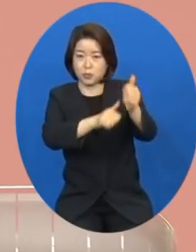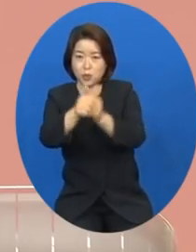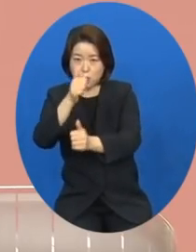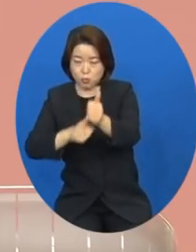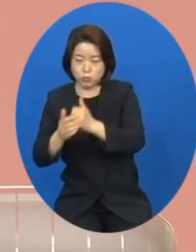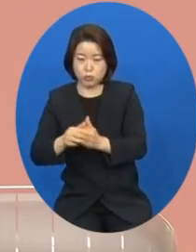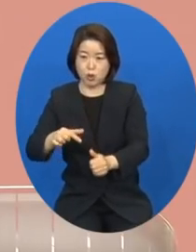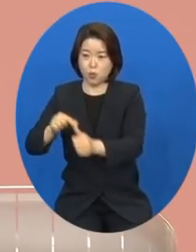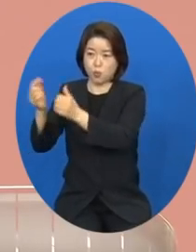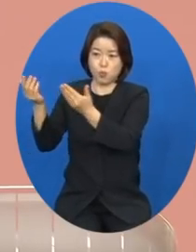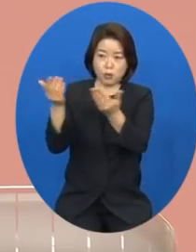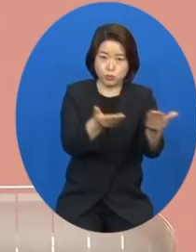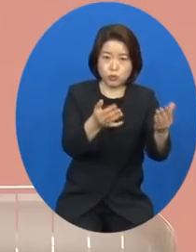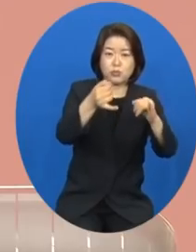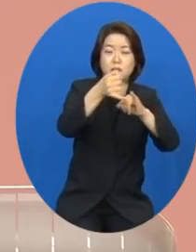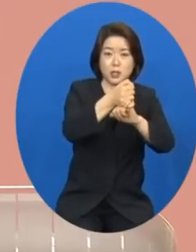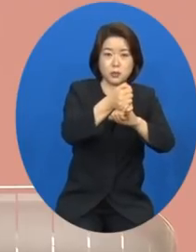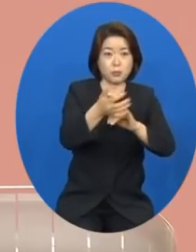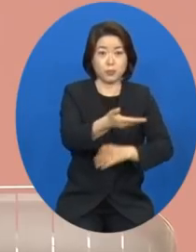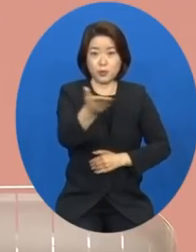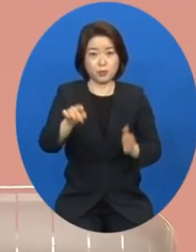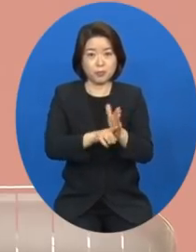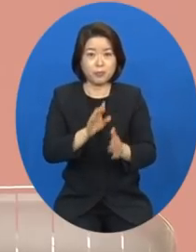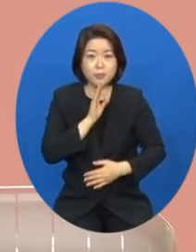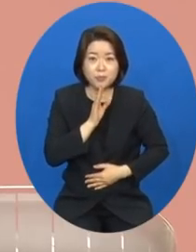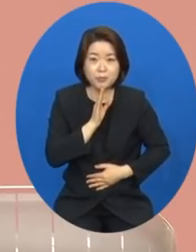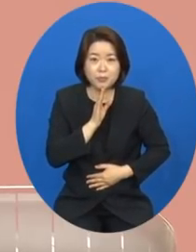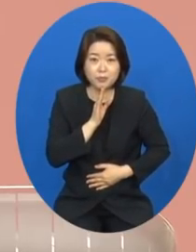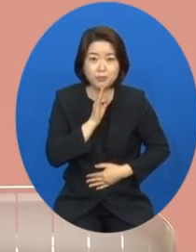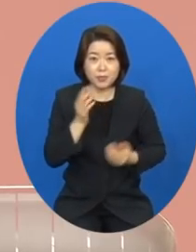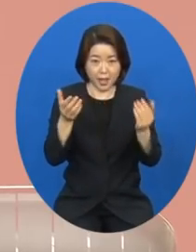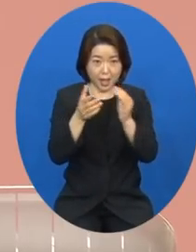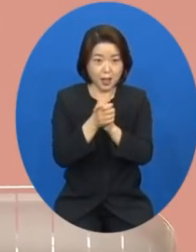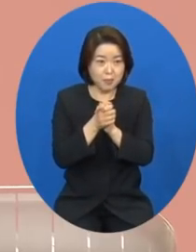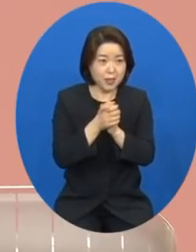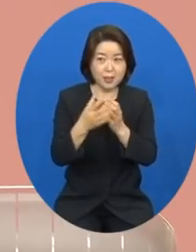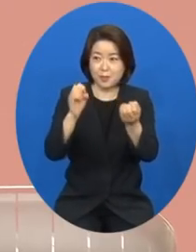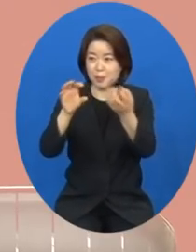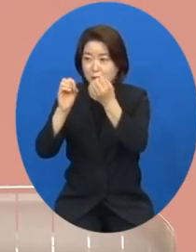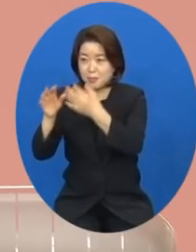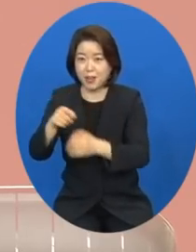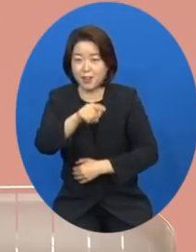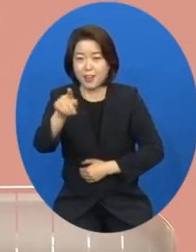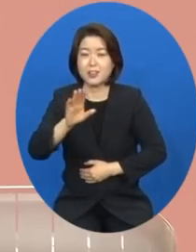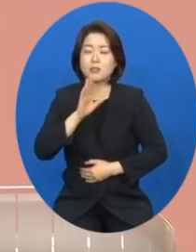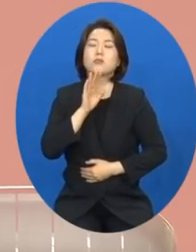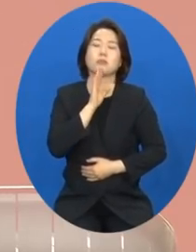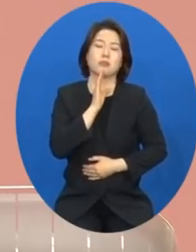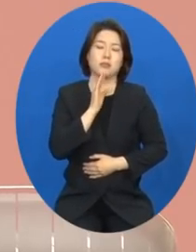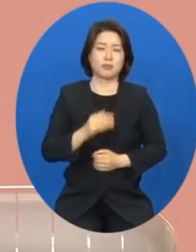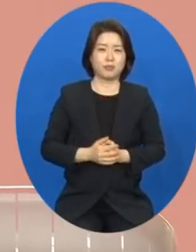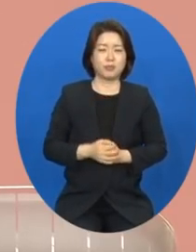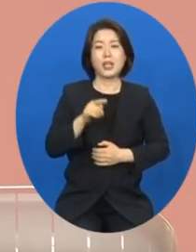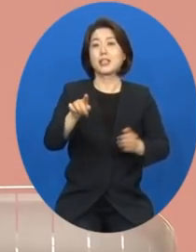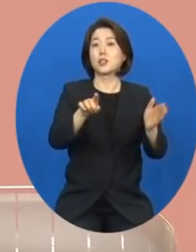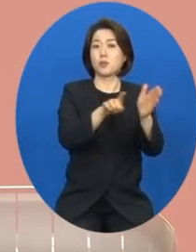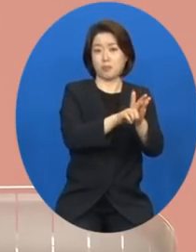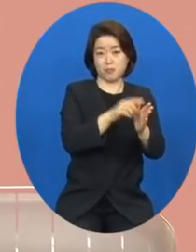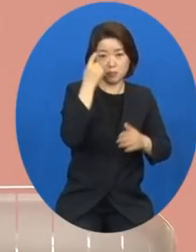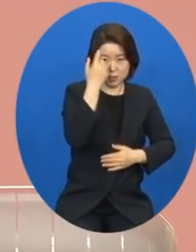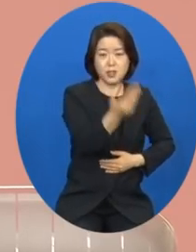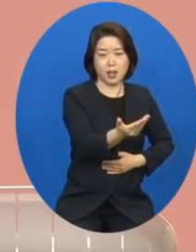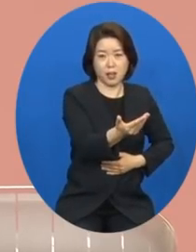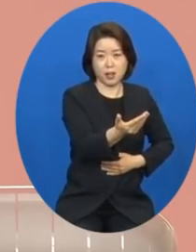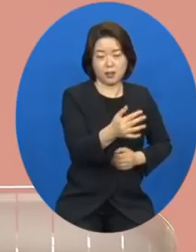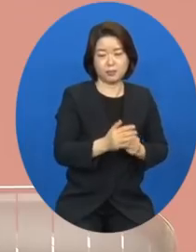구원하실 이라는 약속대로 믿으십니까 아멘 아신 분들에게 정말 그렇습니다 그 것을 믿느냐 라는거 그